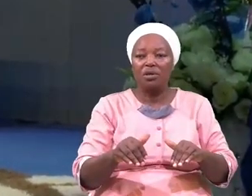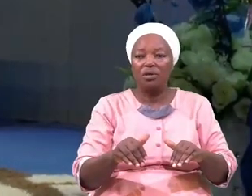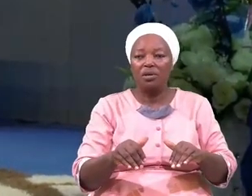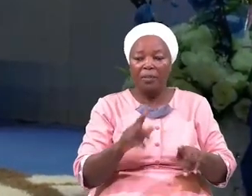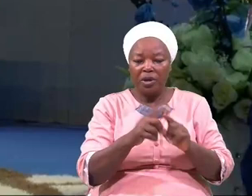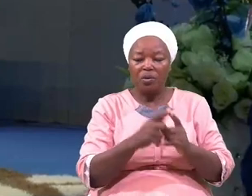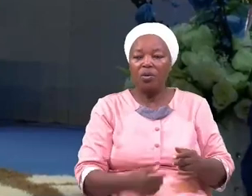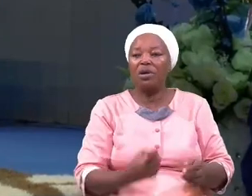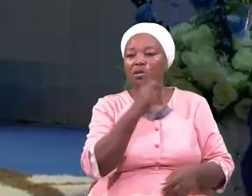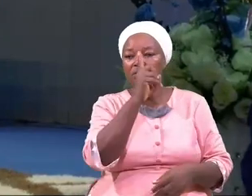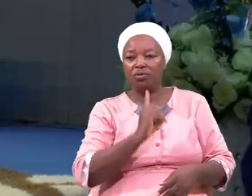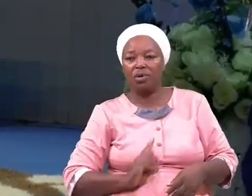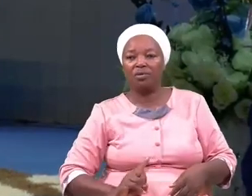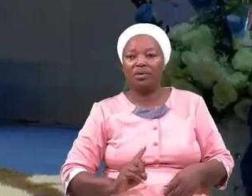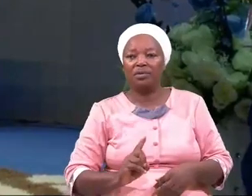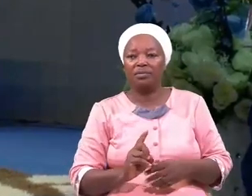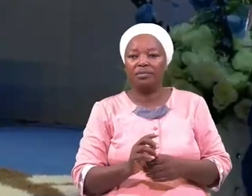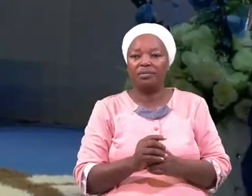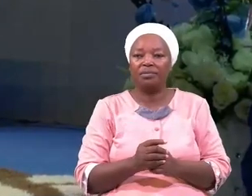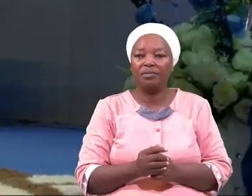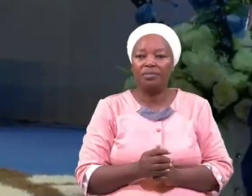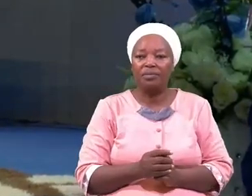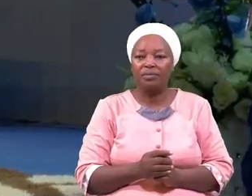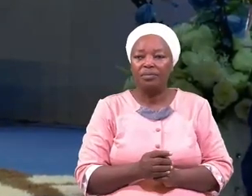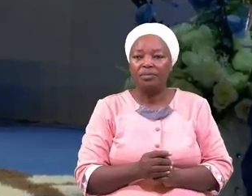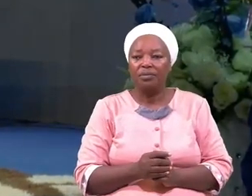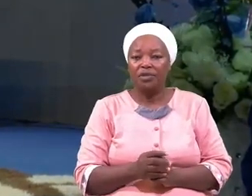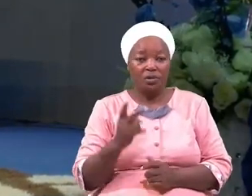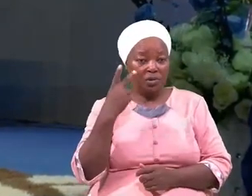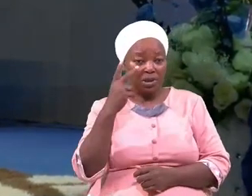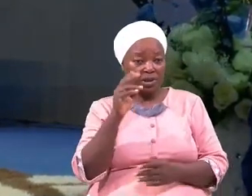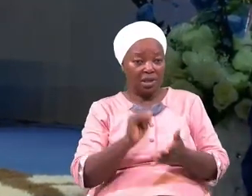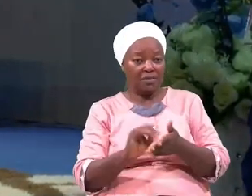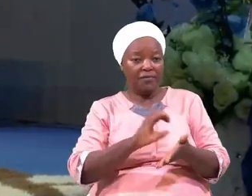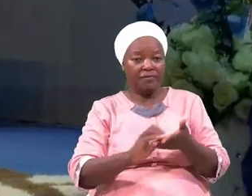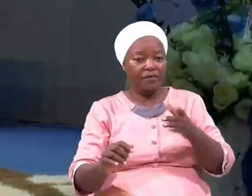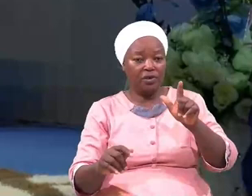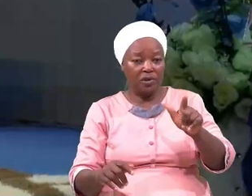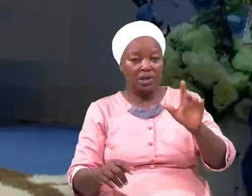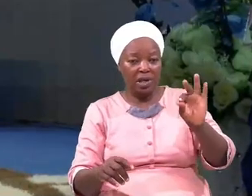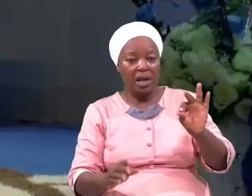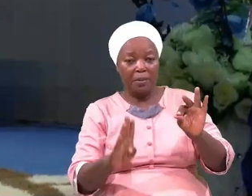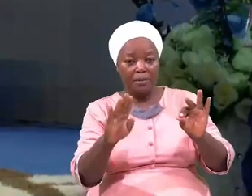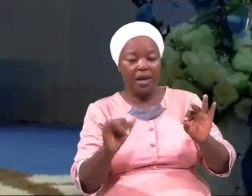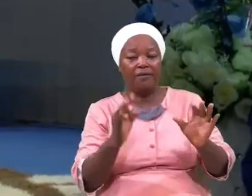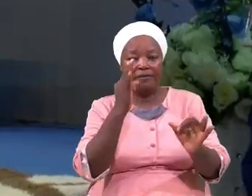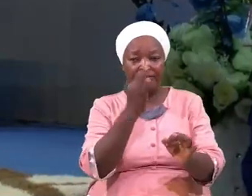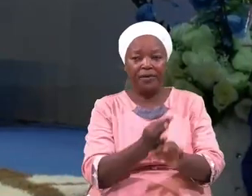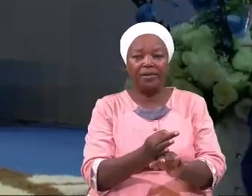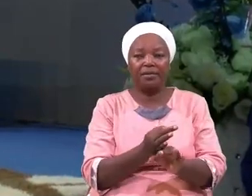Tandis que les Égyptiens qui en firent la tentative furent engloutis. Voilà le verset 29, c'est par la